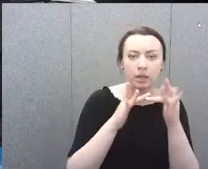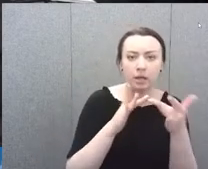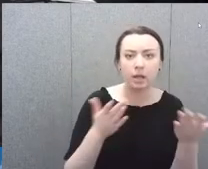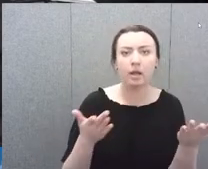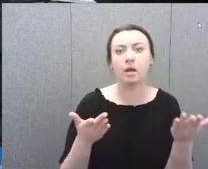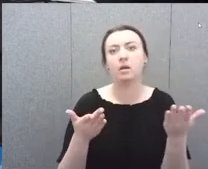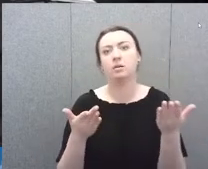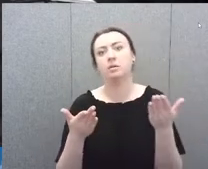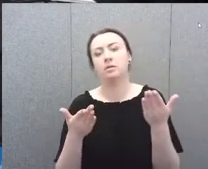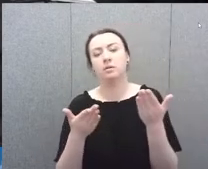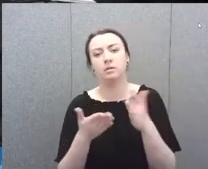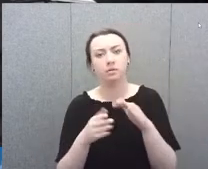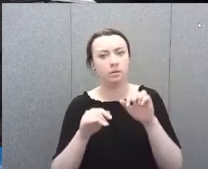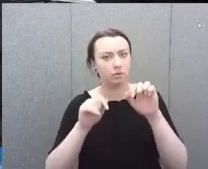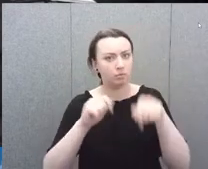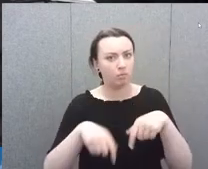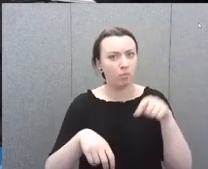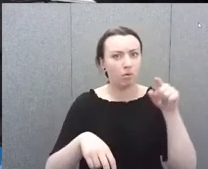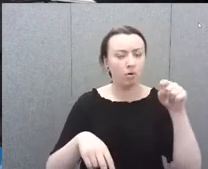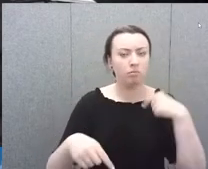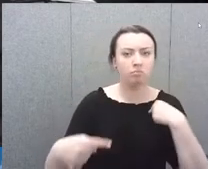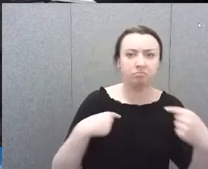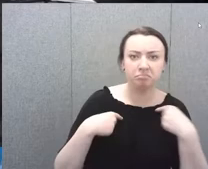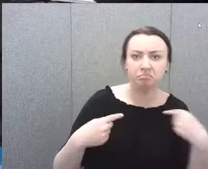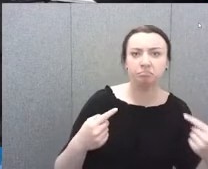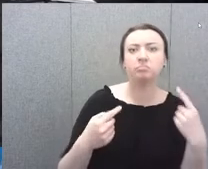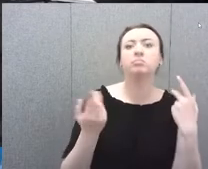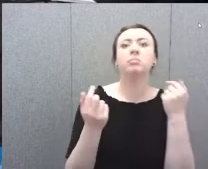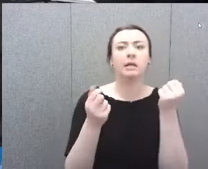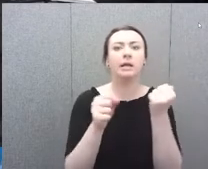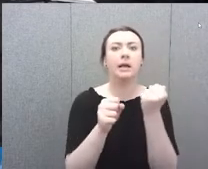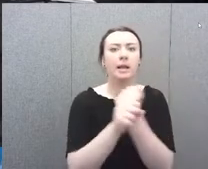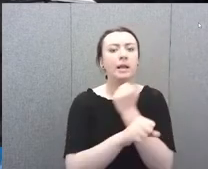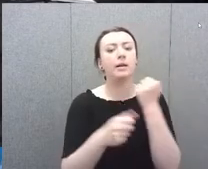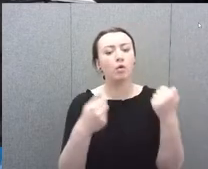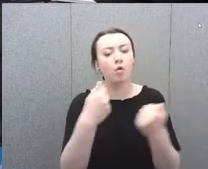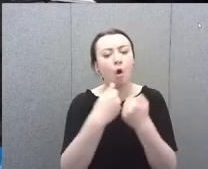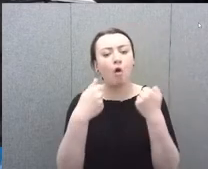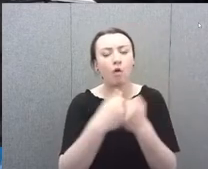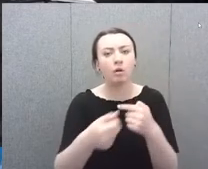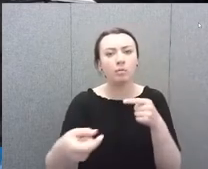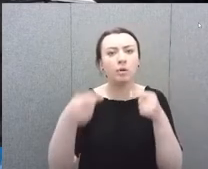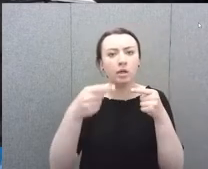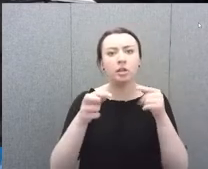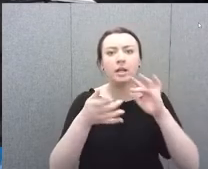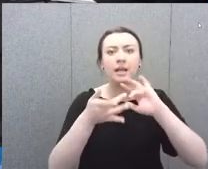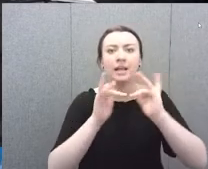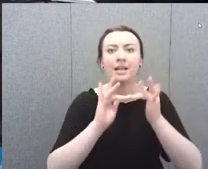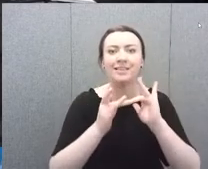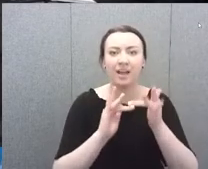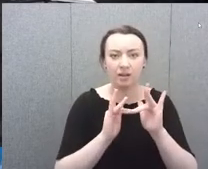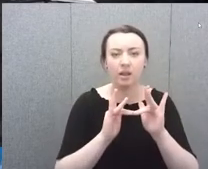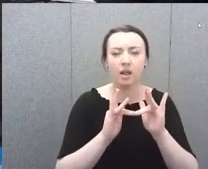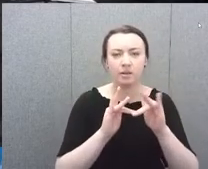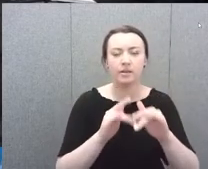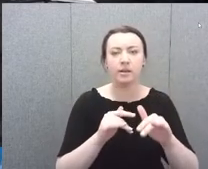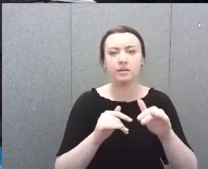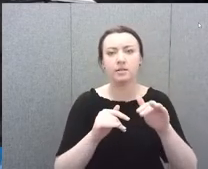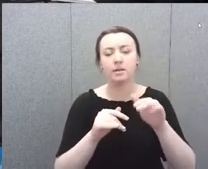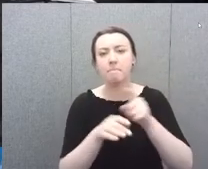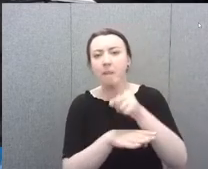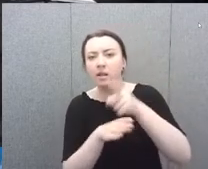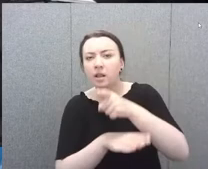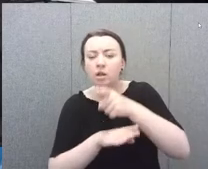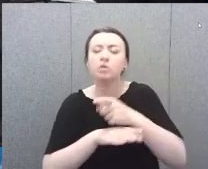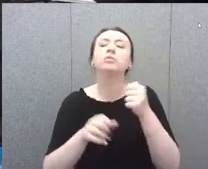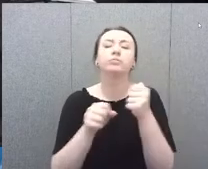также должно быть частью любой стратегии, направленной на борьбу против насилия в отношении женщин. А теперь позвольте мне